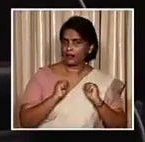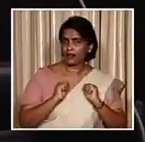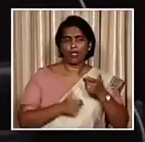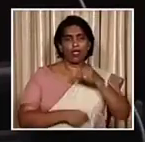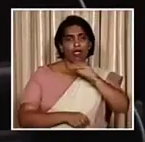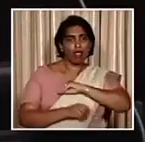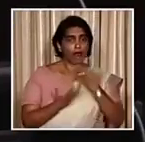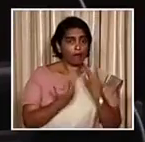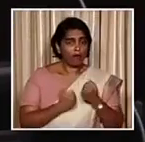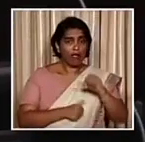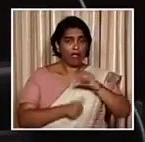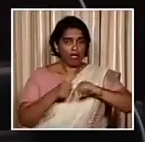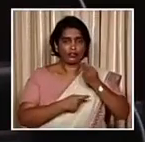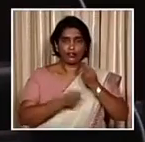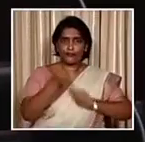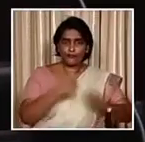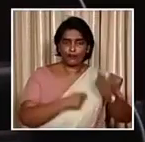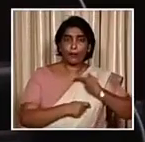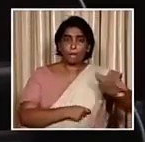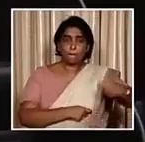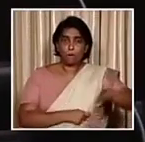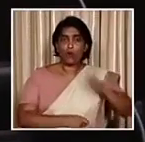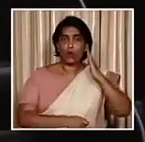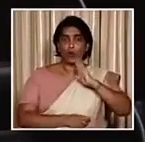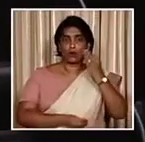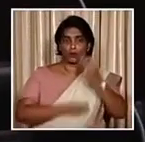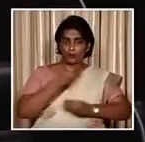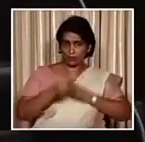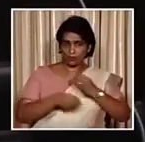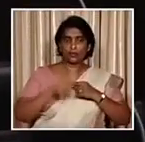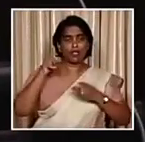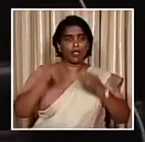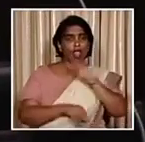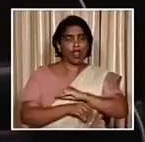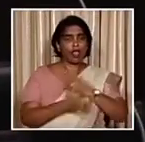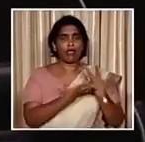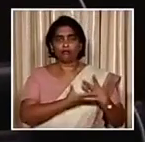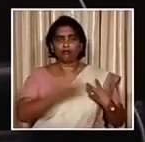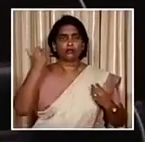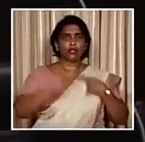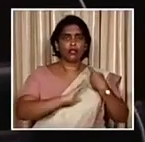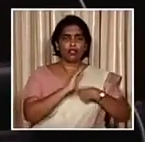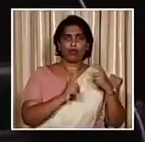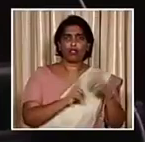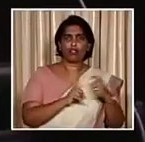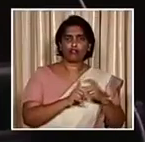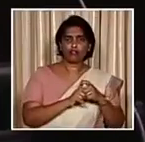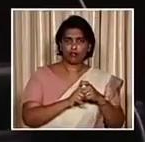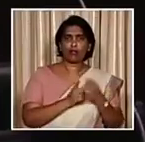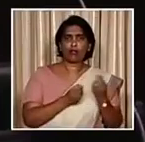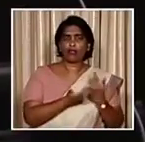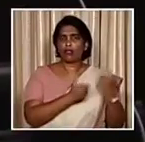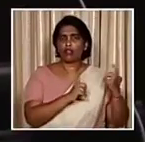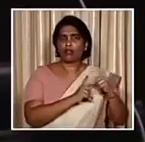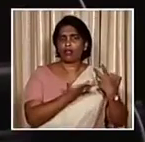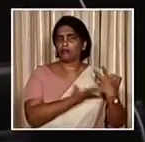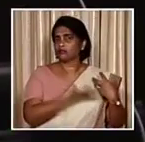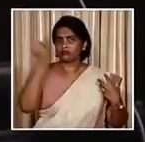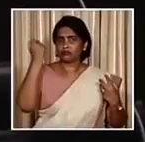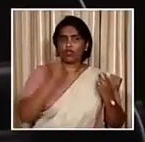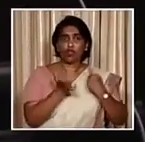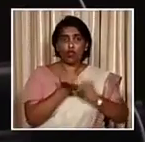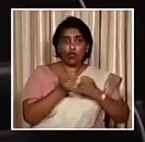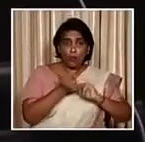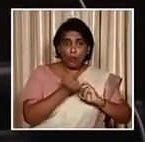ඒවා විකුණුවම ඒවා ගන්නේ විදේශ ආයෝජකයෝ නම් ඒ ලාභය අරගෙන යන්නේ මේ රටේ ඩොලර් වෙළඳපොළෙන් තියෙන සල්ලි ඩොලර් කරලා, රුපියල් ඩොලර්